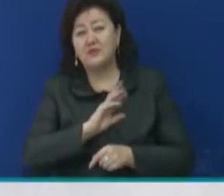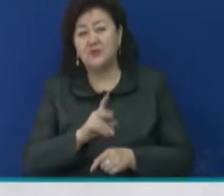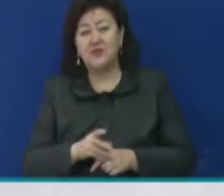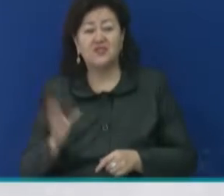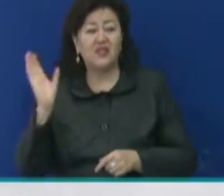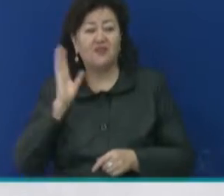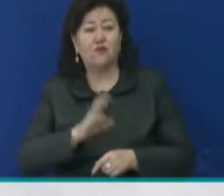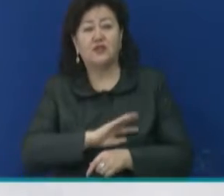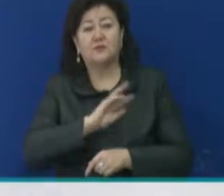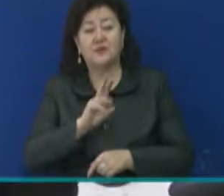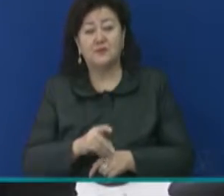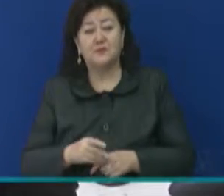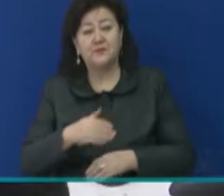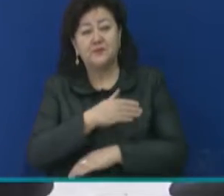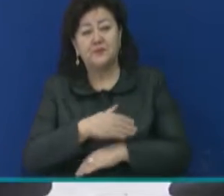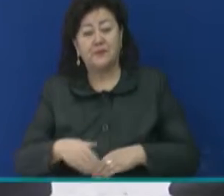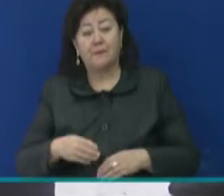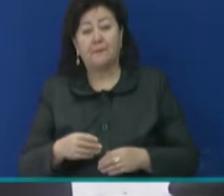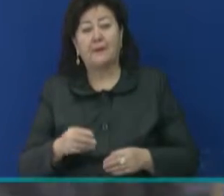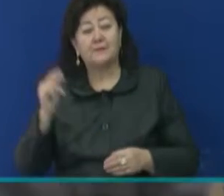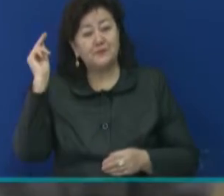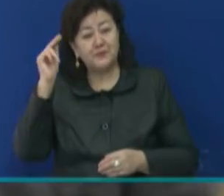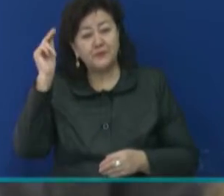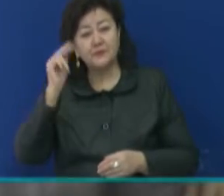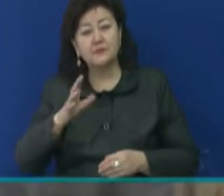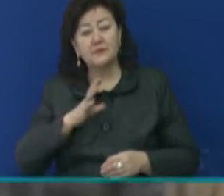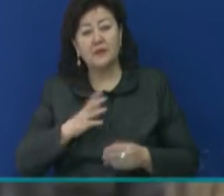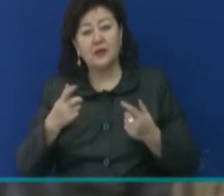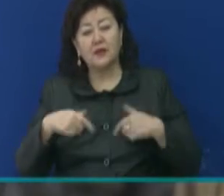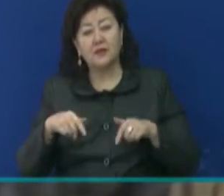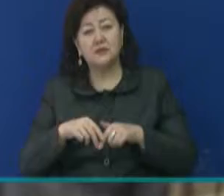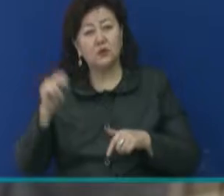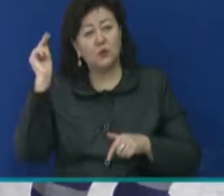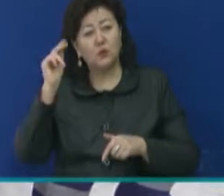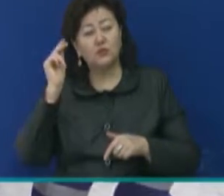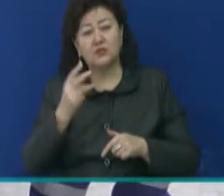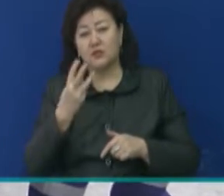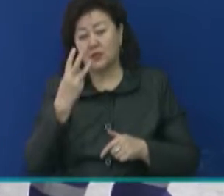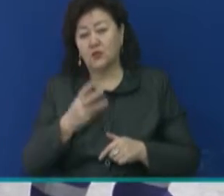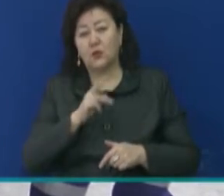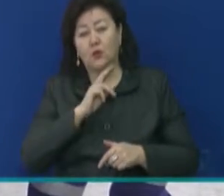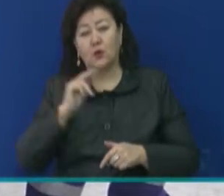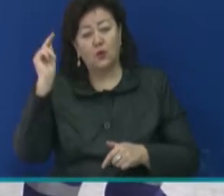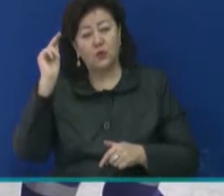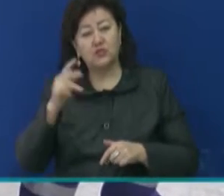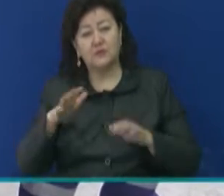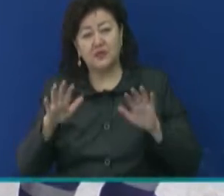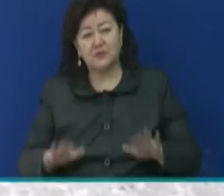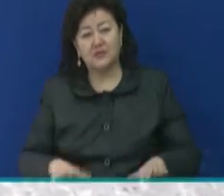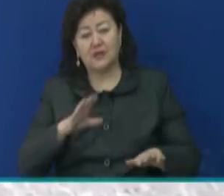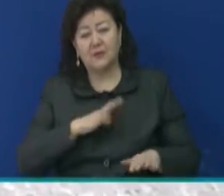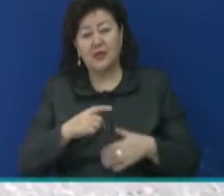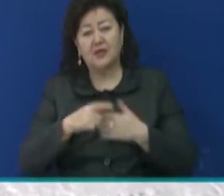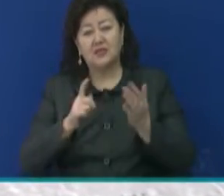далее по окончании построения проведено тактика специальное учение данное учение проводились на трёх учебных местах Согласно замыслу